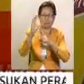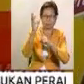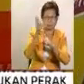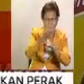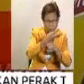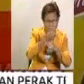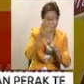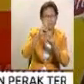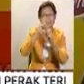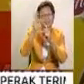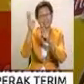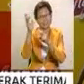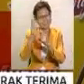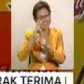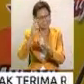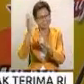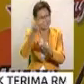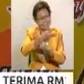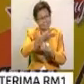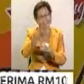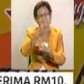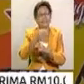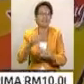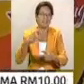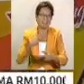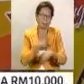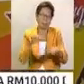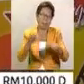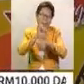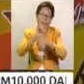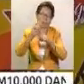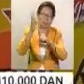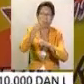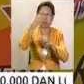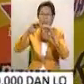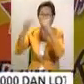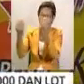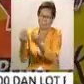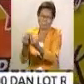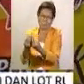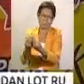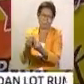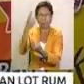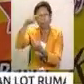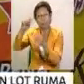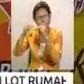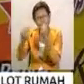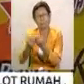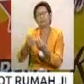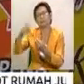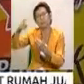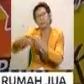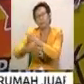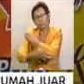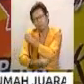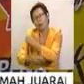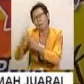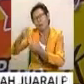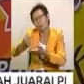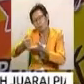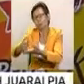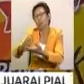kita buat kerja amal ni untuk masyarakat. Yang memerlukan,